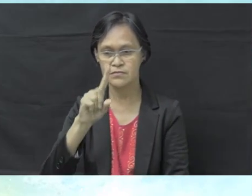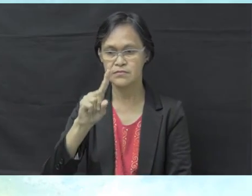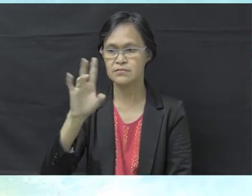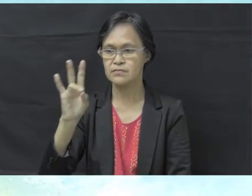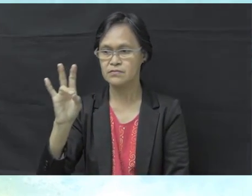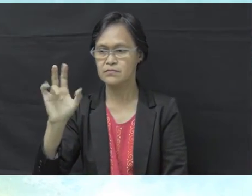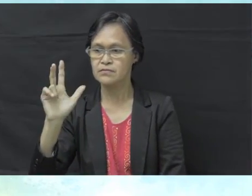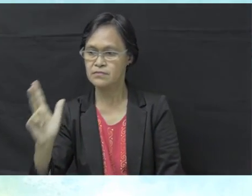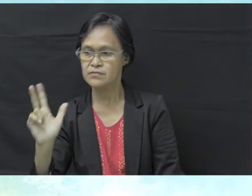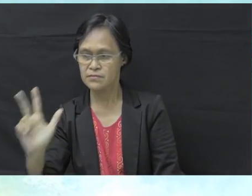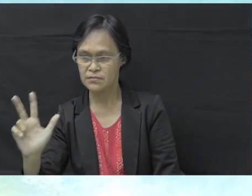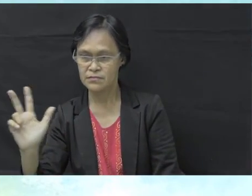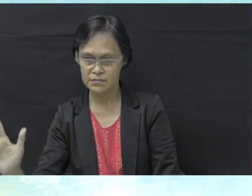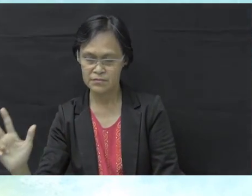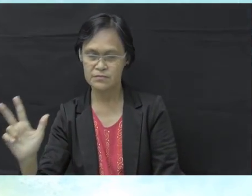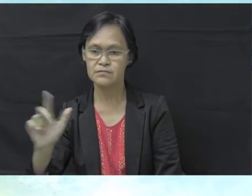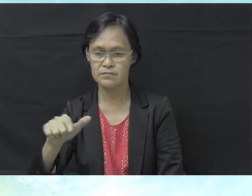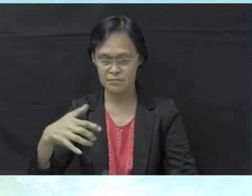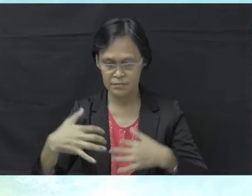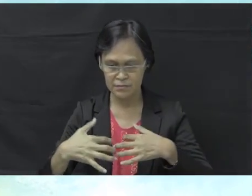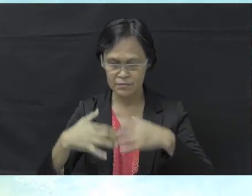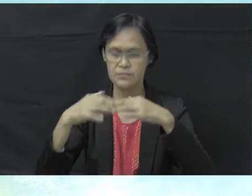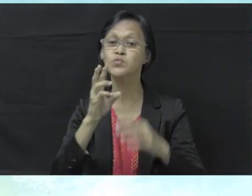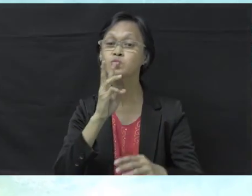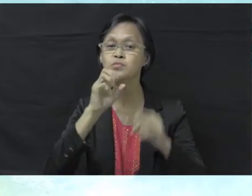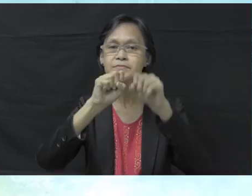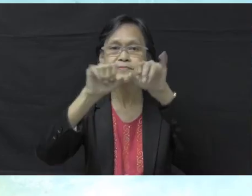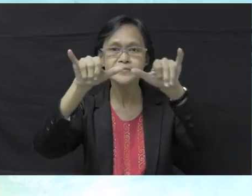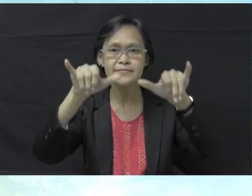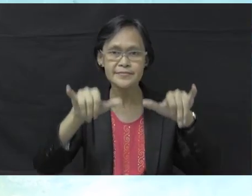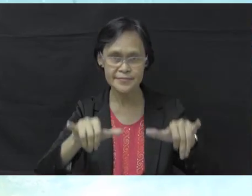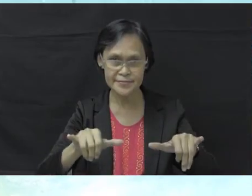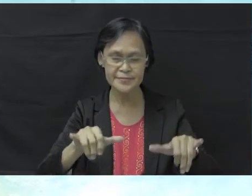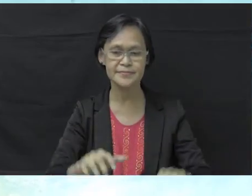Nobyembre 1733 upang maitayo ang patubigan.